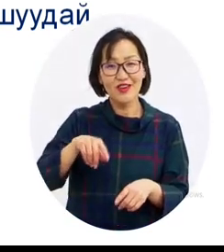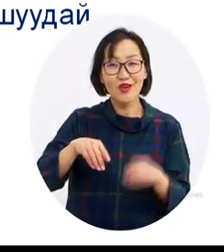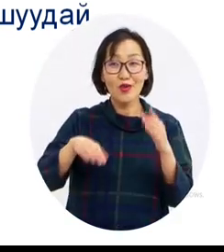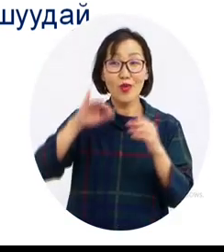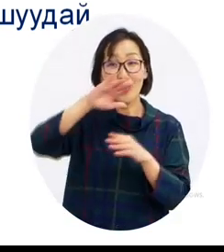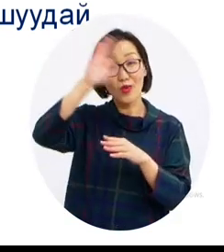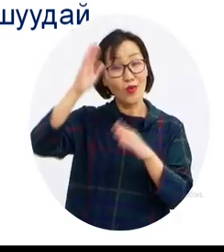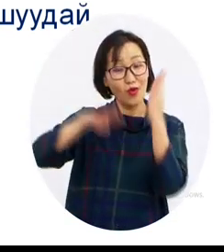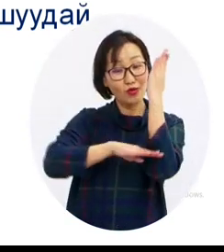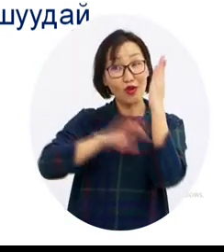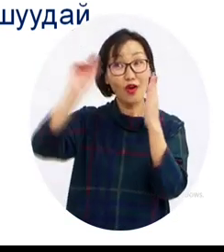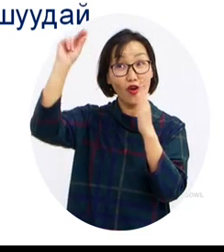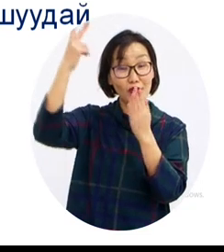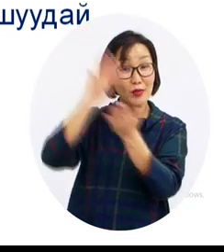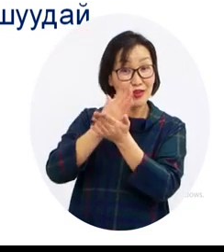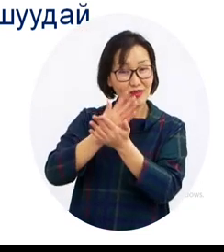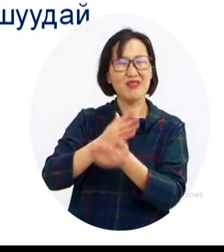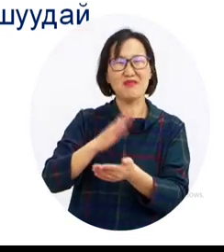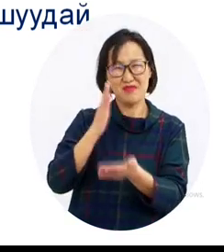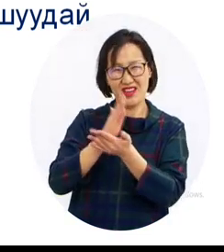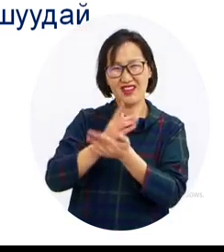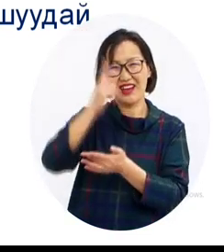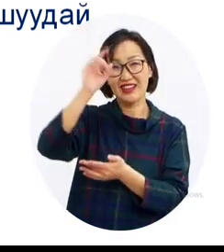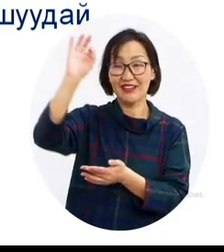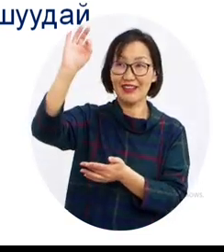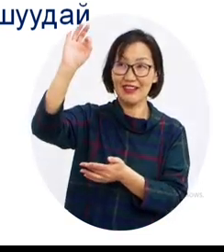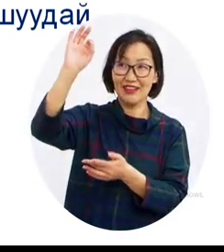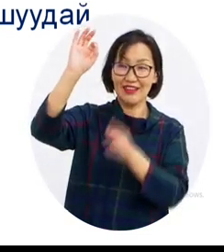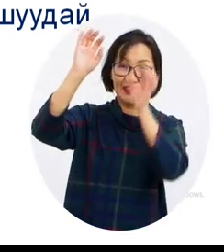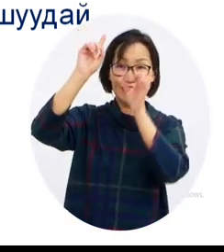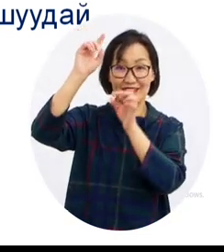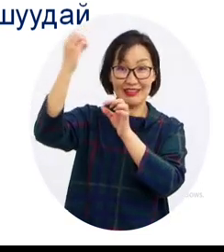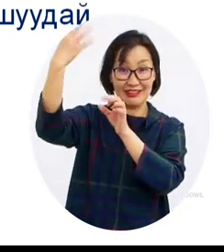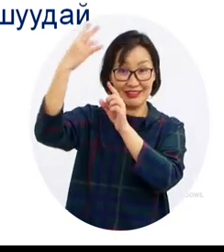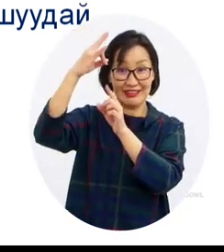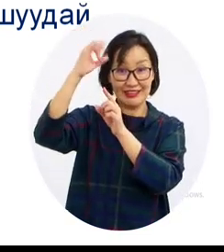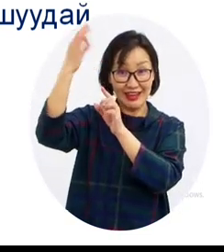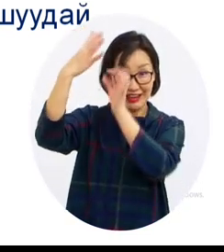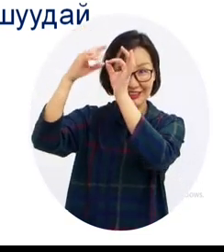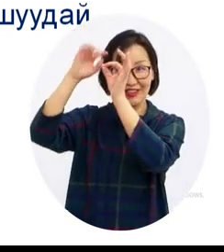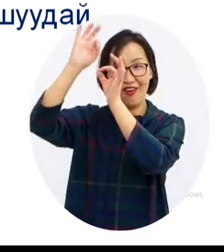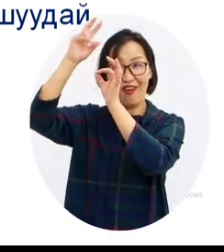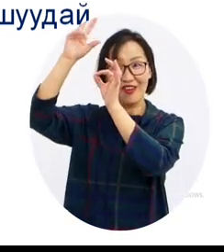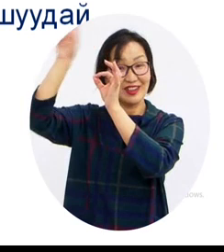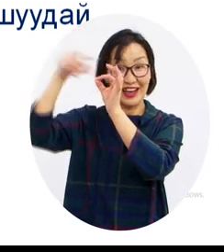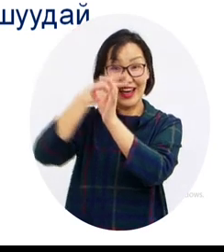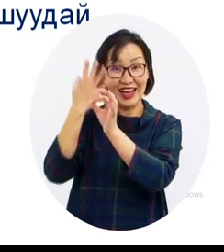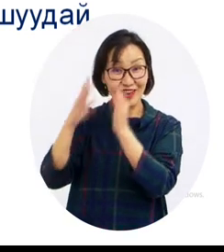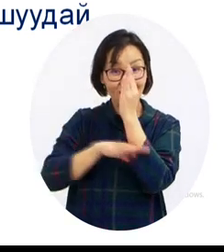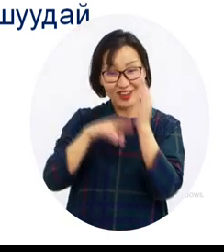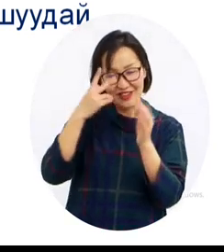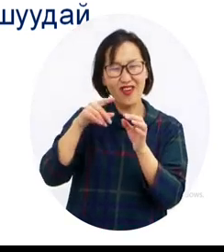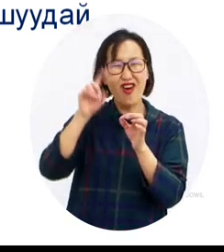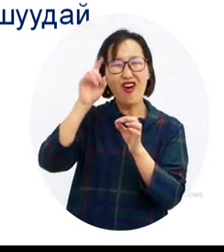уулна өдөр бол од байдгүй байдаг. Нарны гэрэлд өдгрээд бидэнд харагддаг. Тэм ховор байдаг учраас